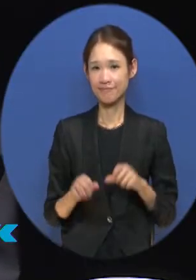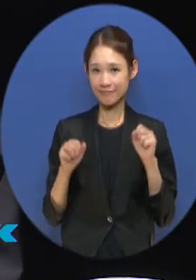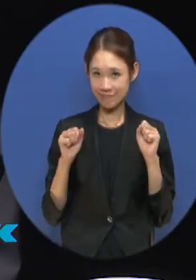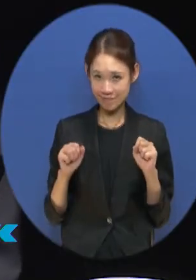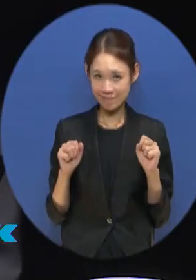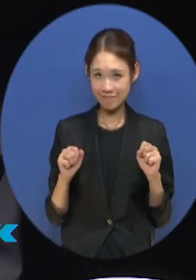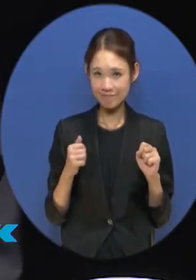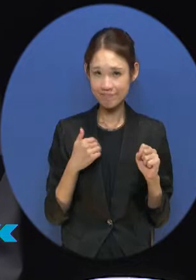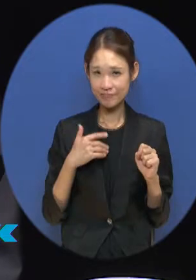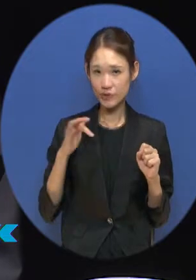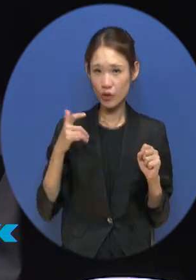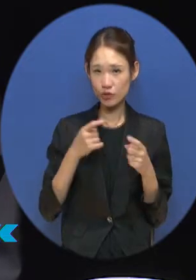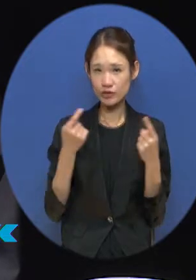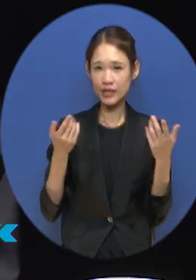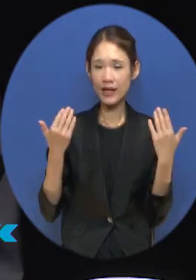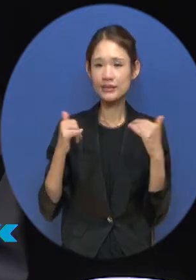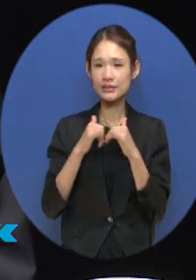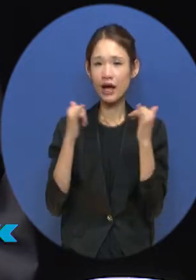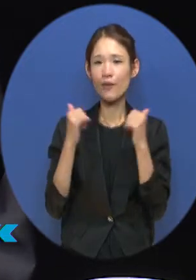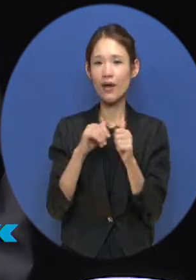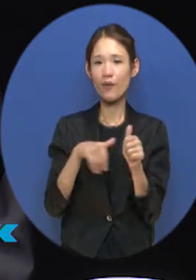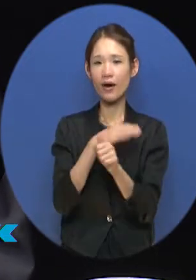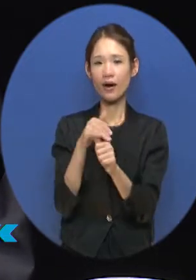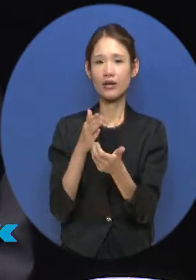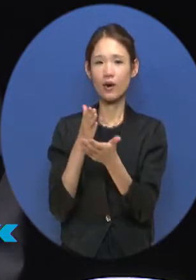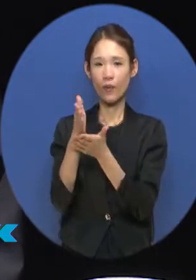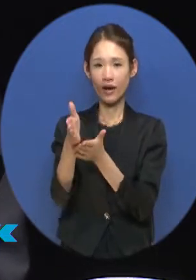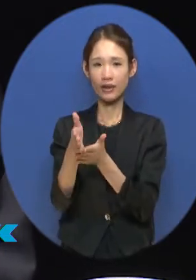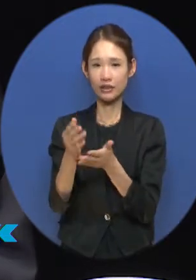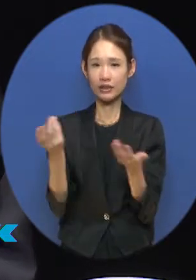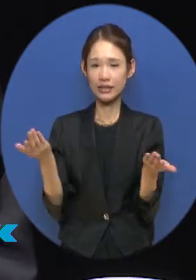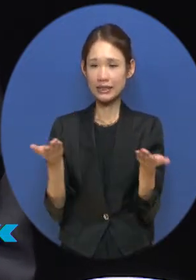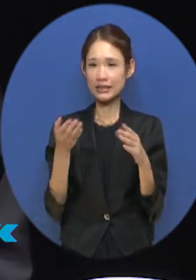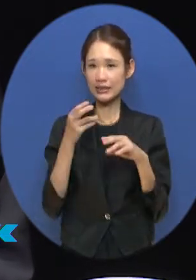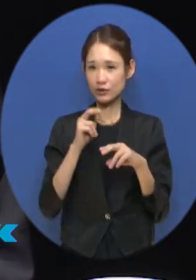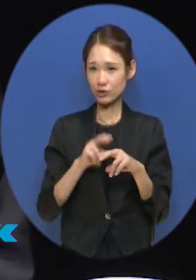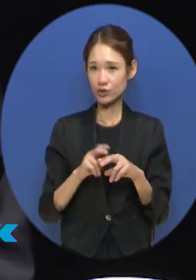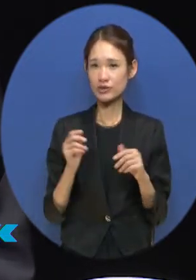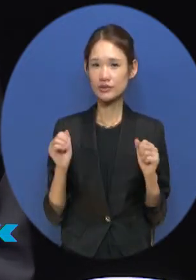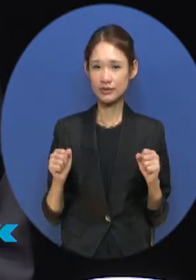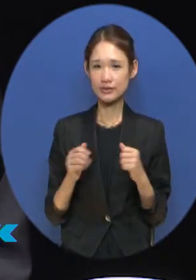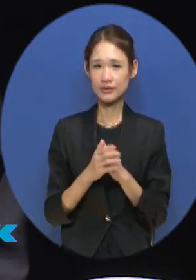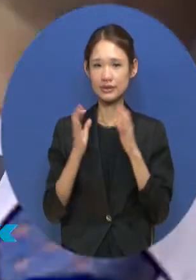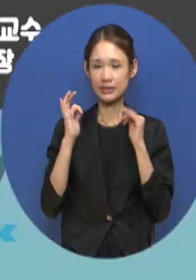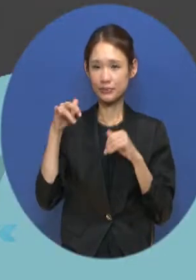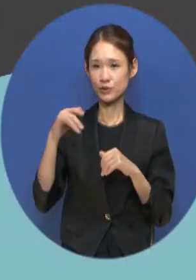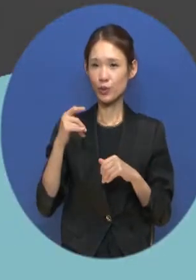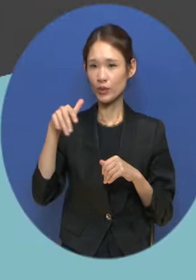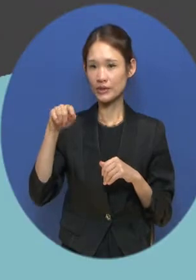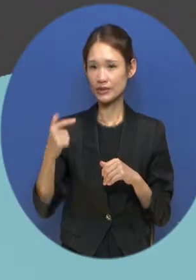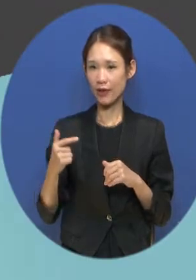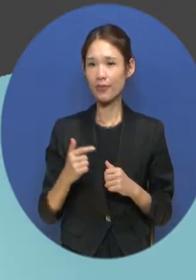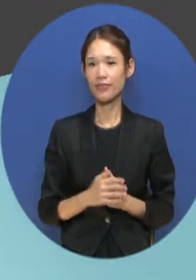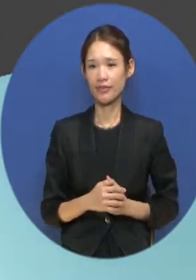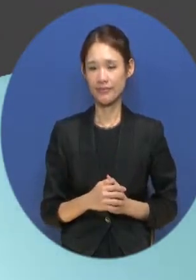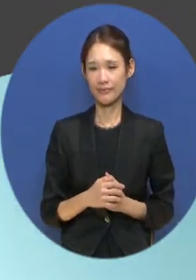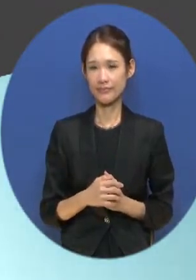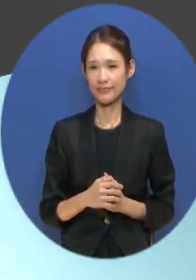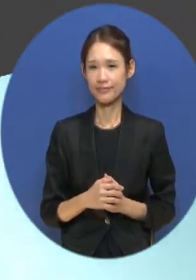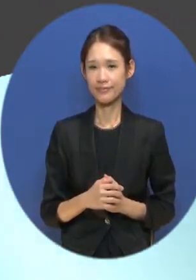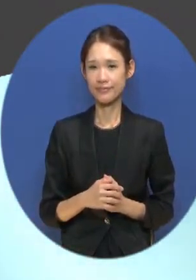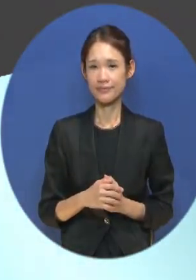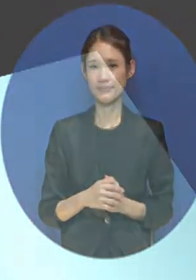안녕하십니까. 저는 건국대학교 사회환경공학부에 재직하고 있는 김조춘 교수입니다.